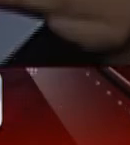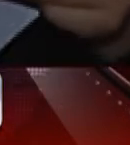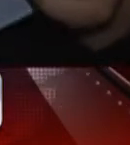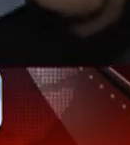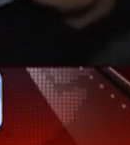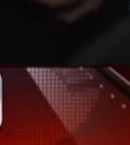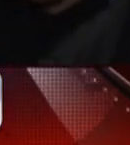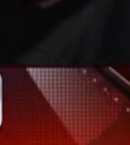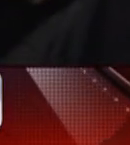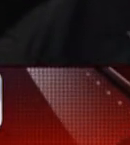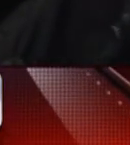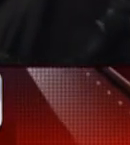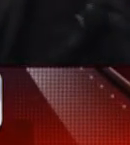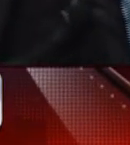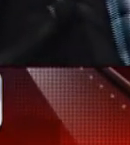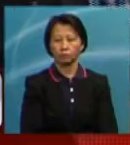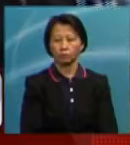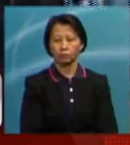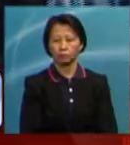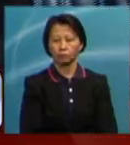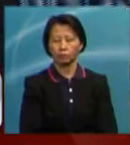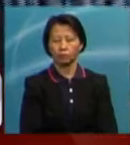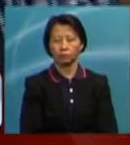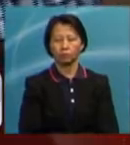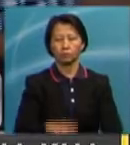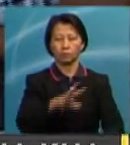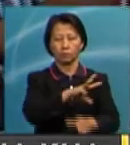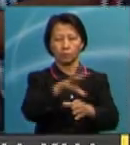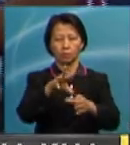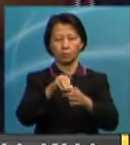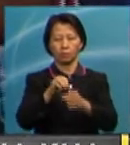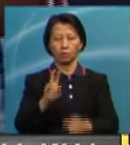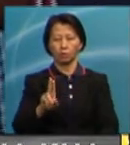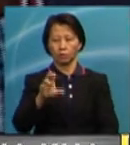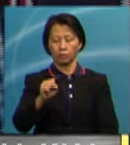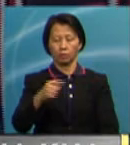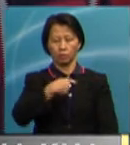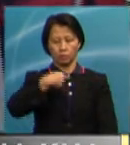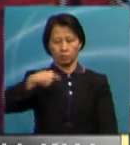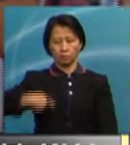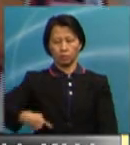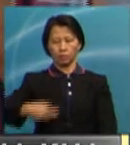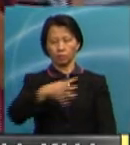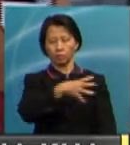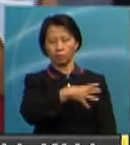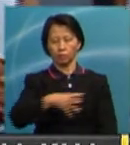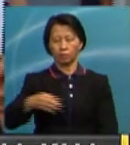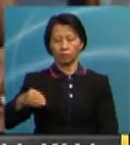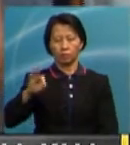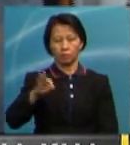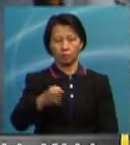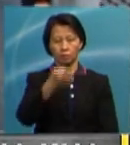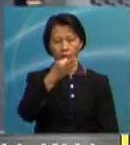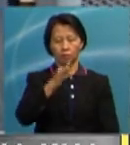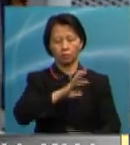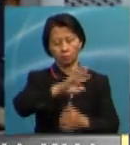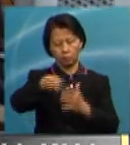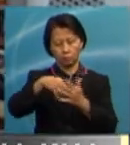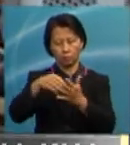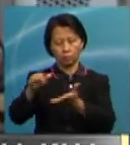countries that have satellite assets including the US China and France Among others to